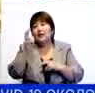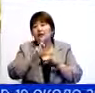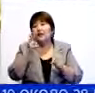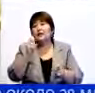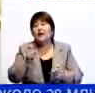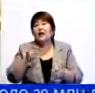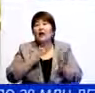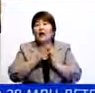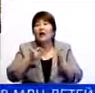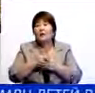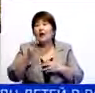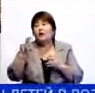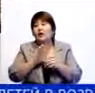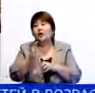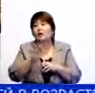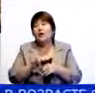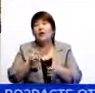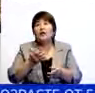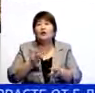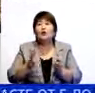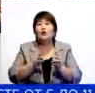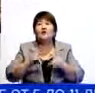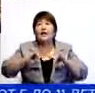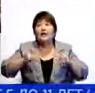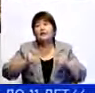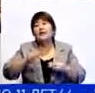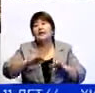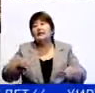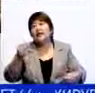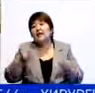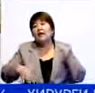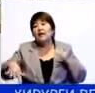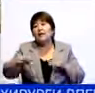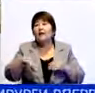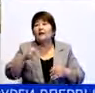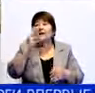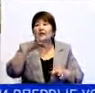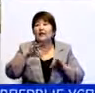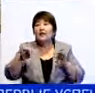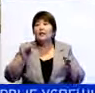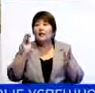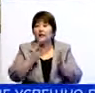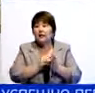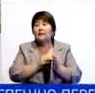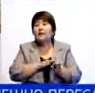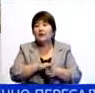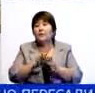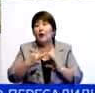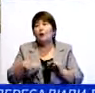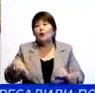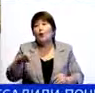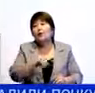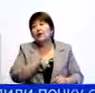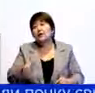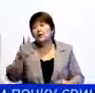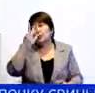комбикормов завод по производству жженого кирпича и детская игровая площадка все три проекта не намечена реализовать в вольном округе в